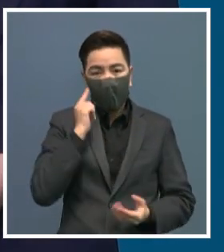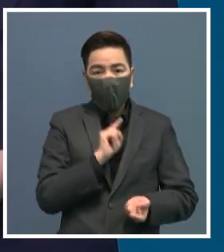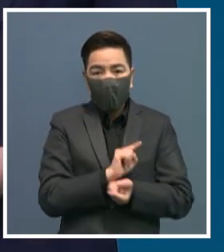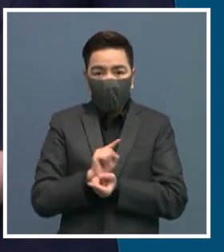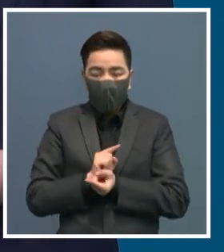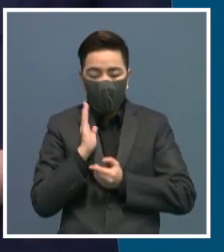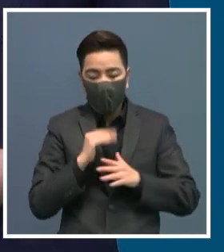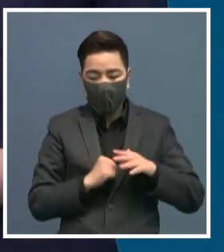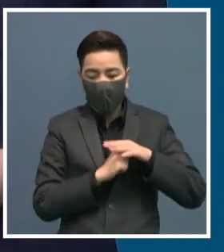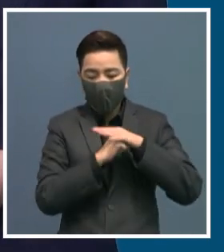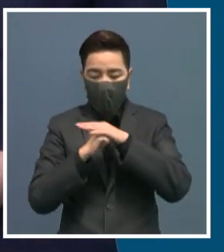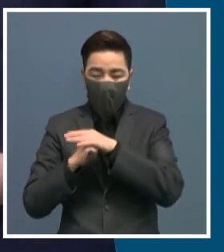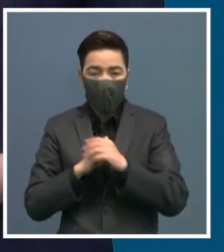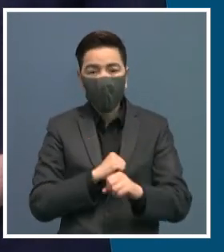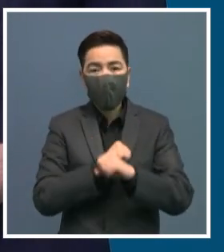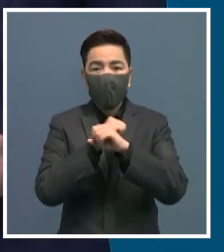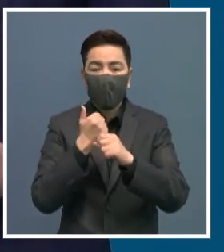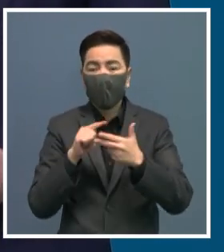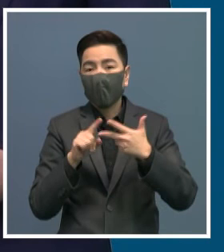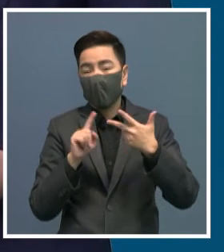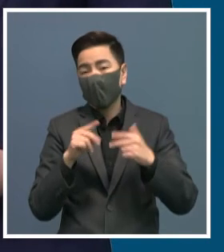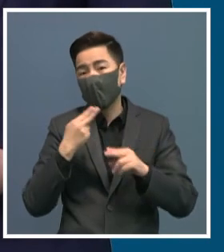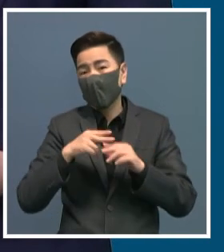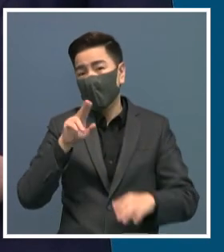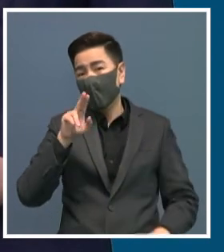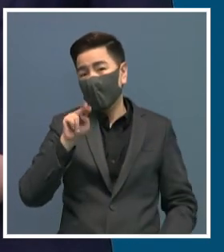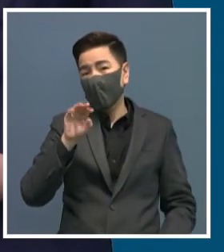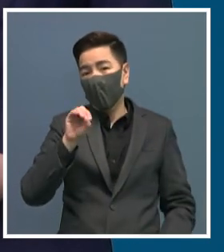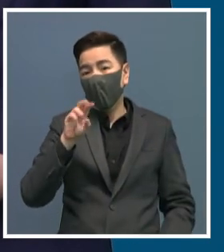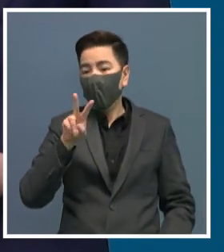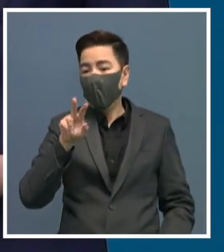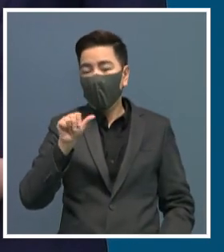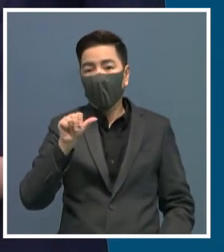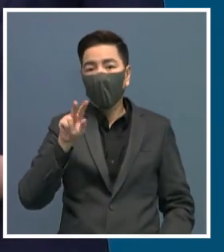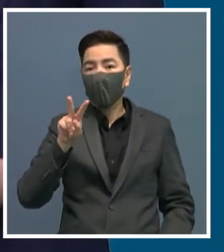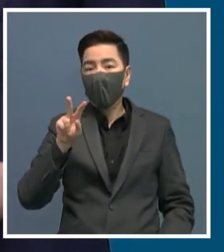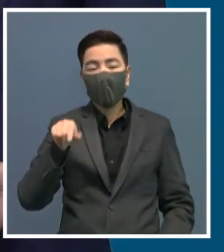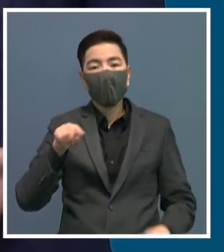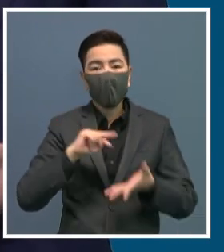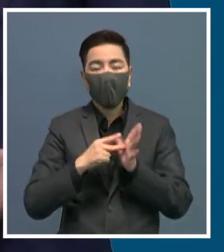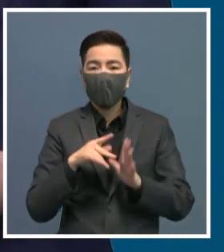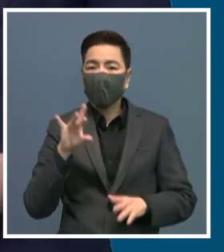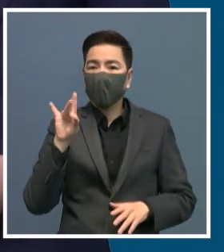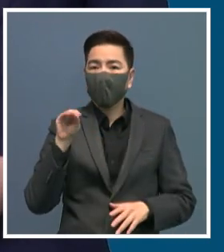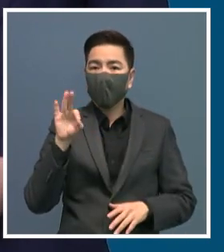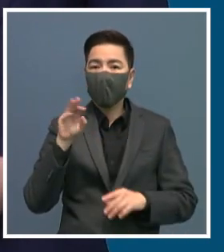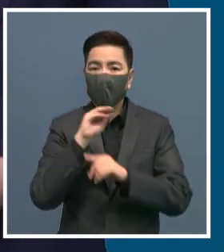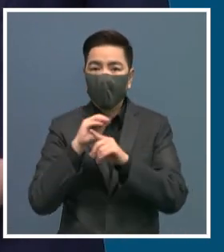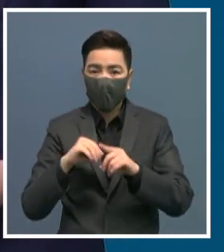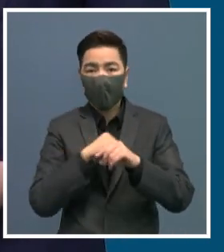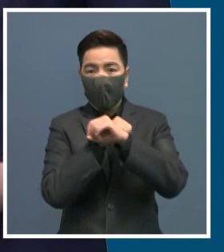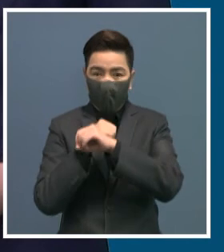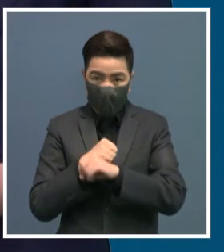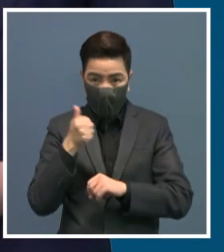สร้างภูมิคุ้มกันเช่นกันสำหรับ No vatเนี่ยมีรายงานว่าสามารถสร้างภูมิคุ้มกันได้ไม่ต่ำกว่าร้อยละ 89ทีเดียวค่ะ